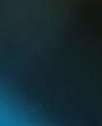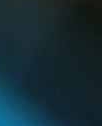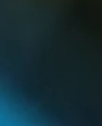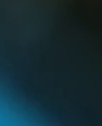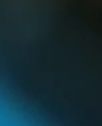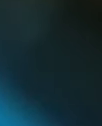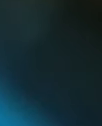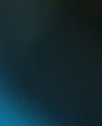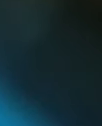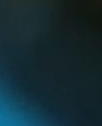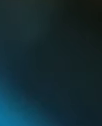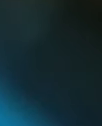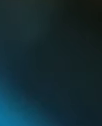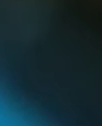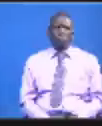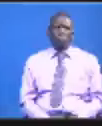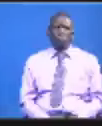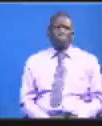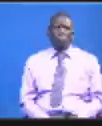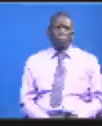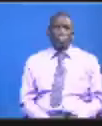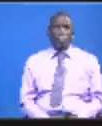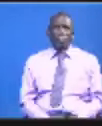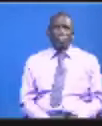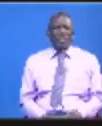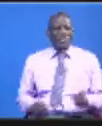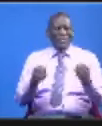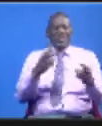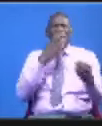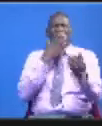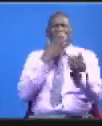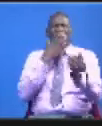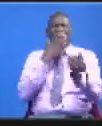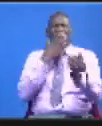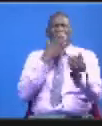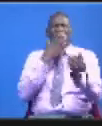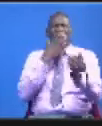Asante sana Makori, unaleta raha.